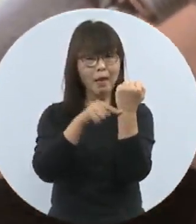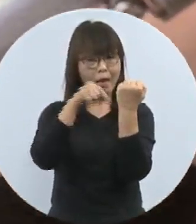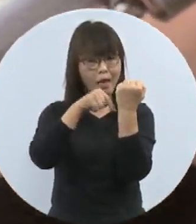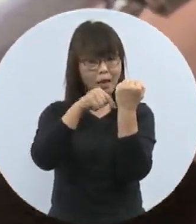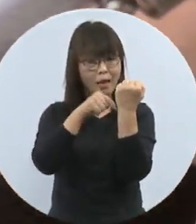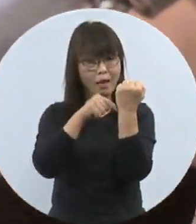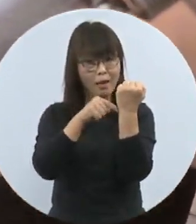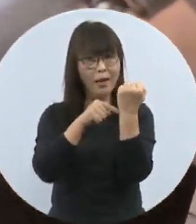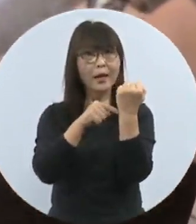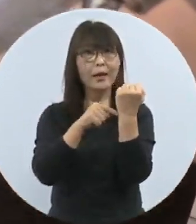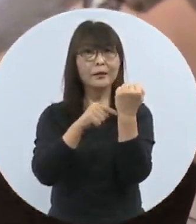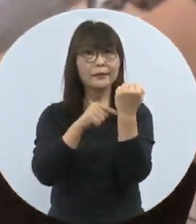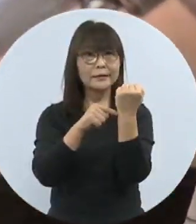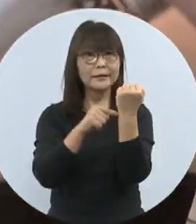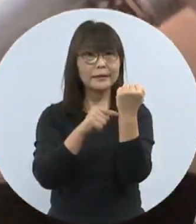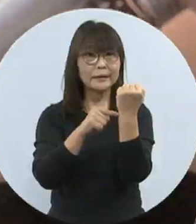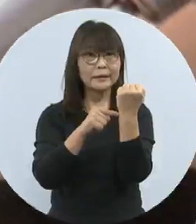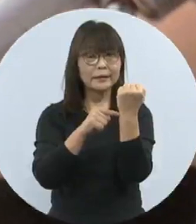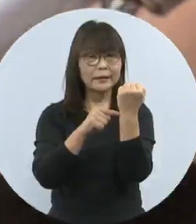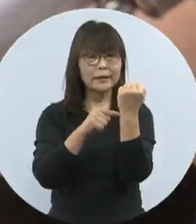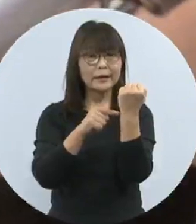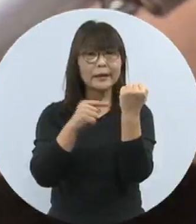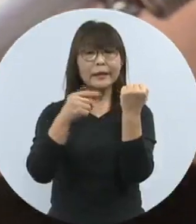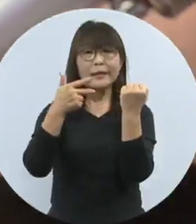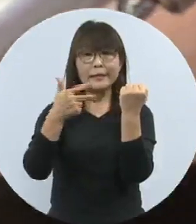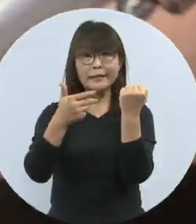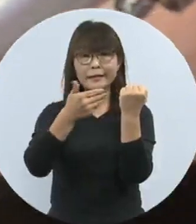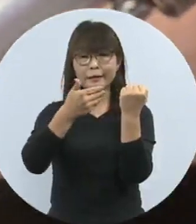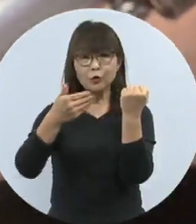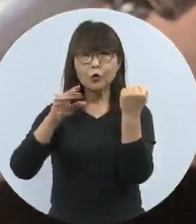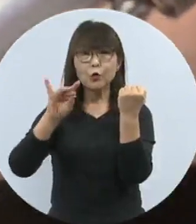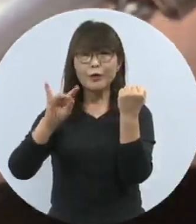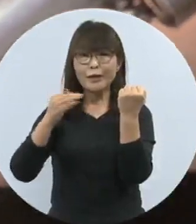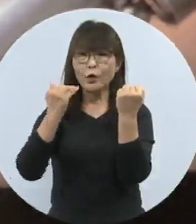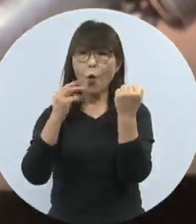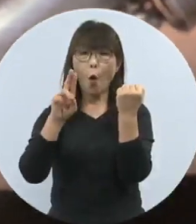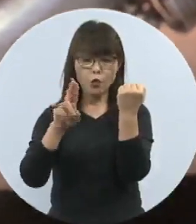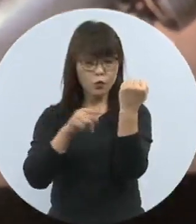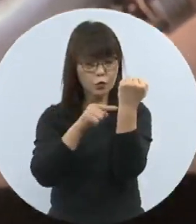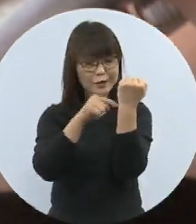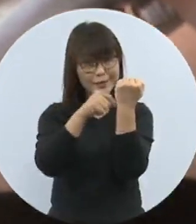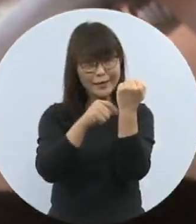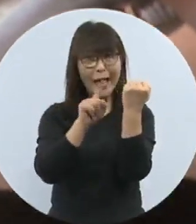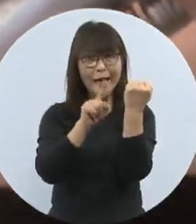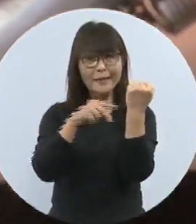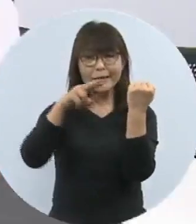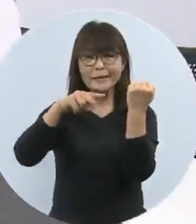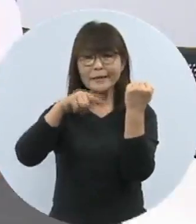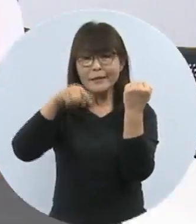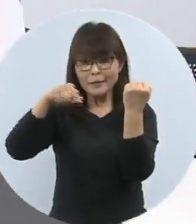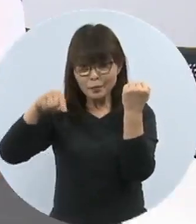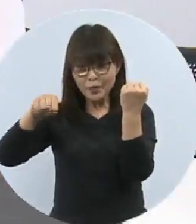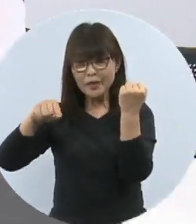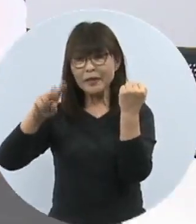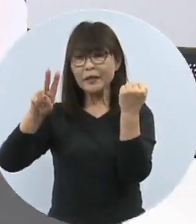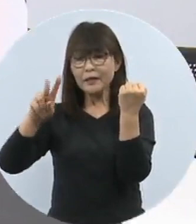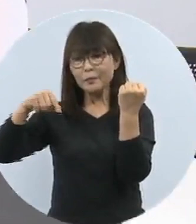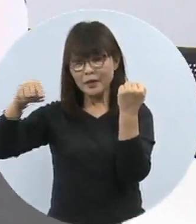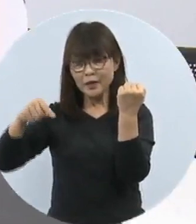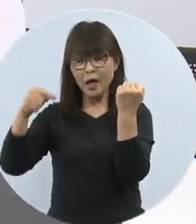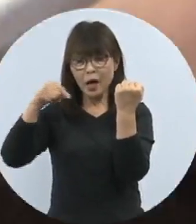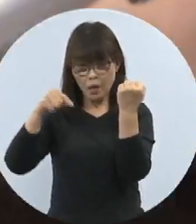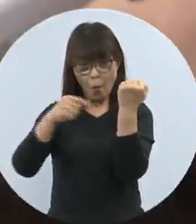歯肉孔といって歯茎の中に1ミリぐらい少し糸が入ってしまって大丈夫です。 大丈夫なん